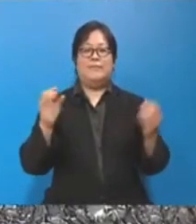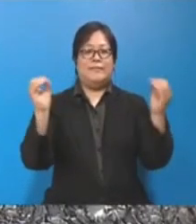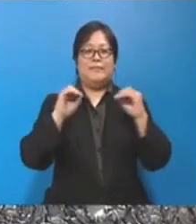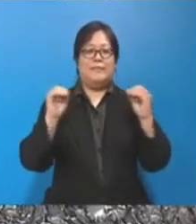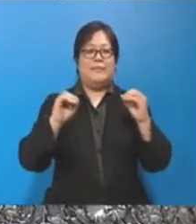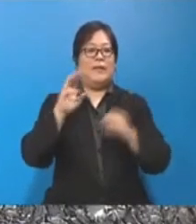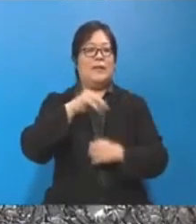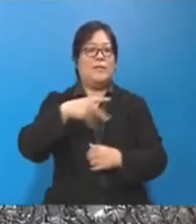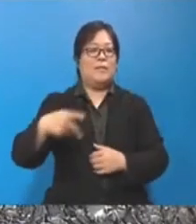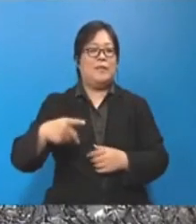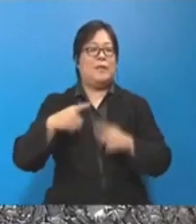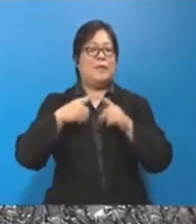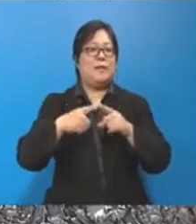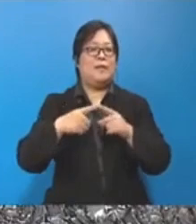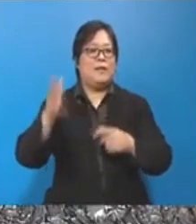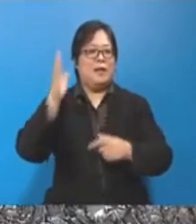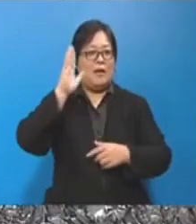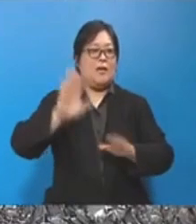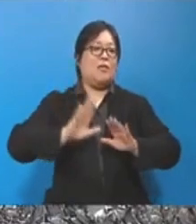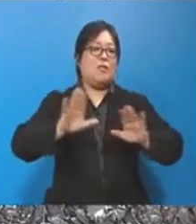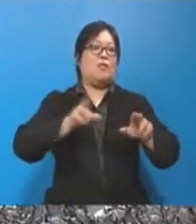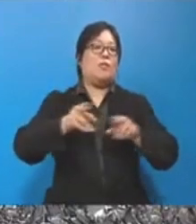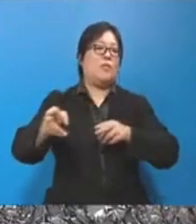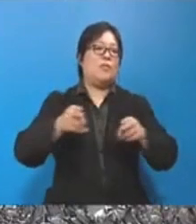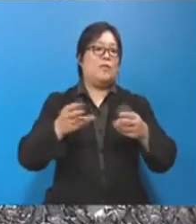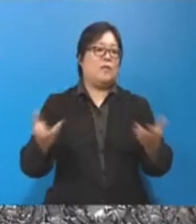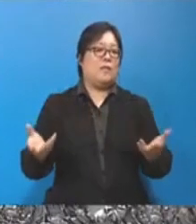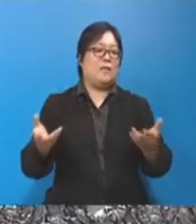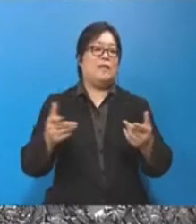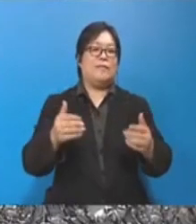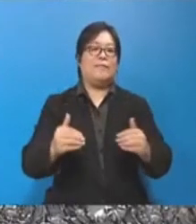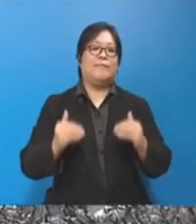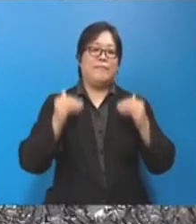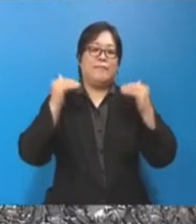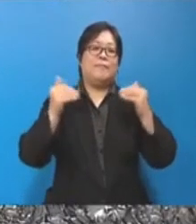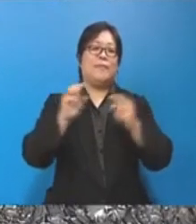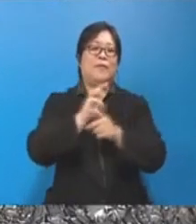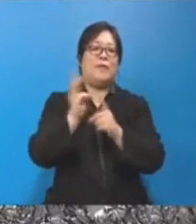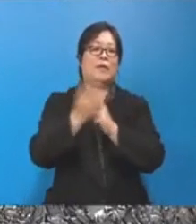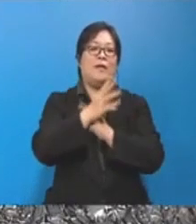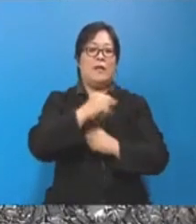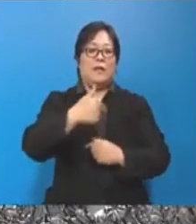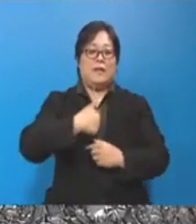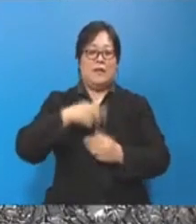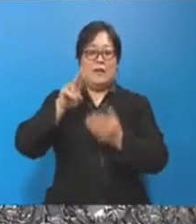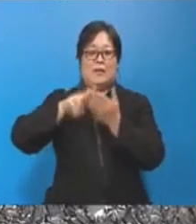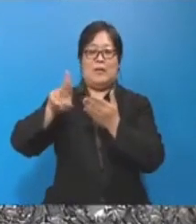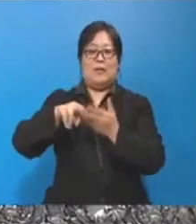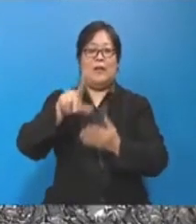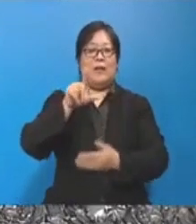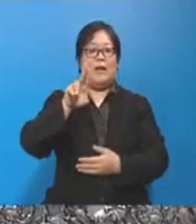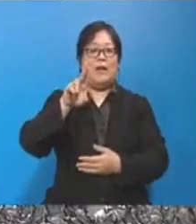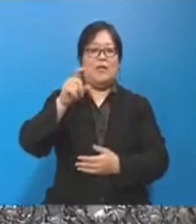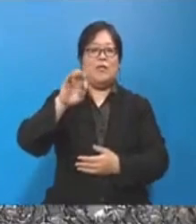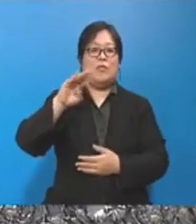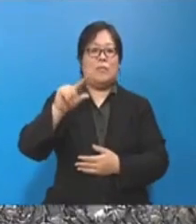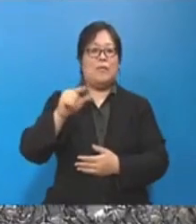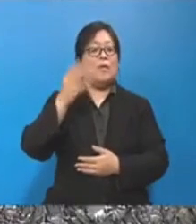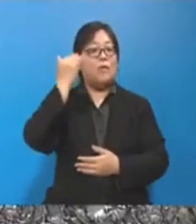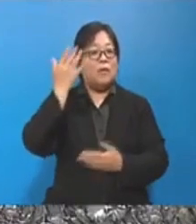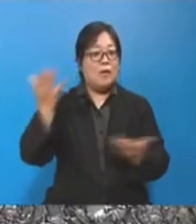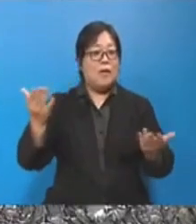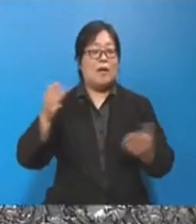mana-mana Alif anime dalam dewan yang akan menolaknya usaha untuk mempertingkatkan kebajikan dan sayur rujuk langsung pertumbuhan apel